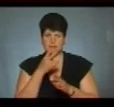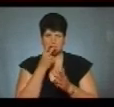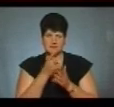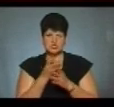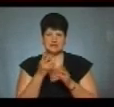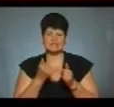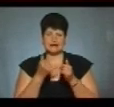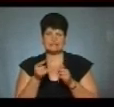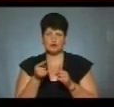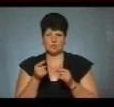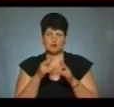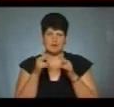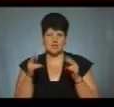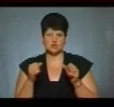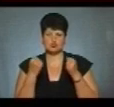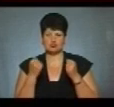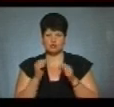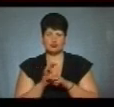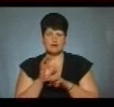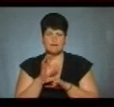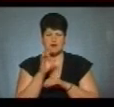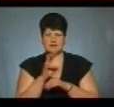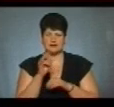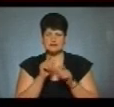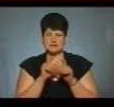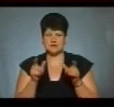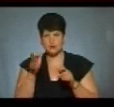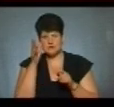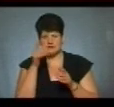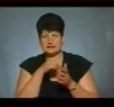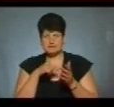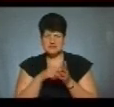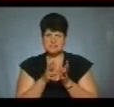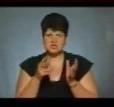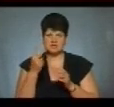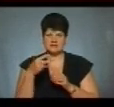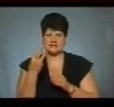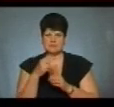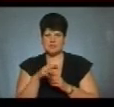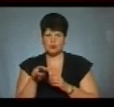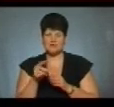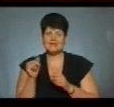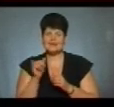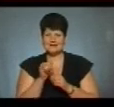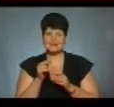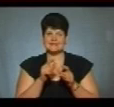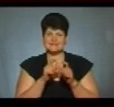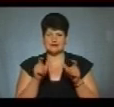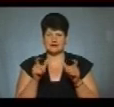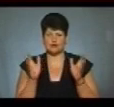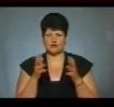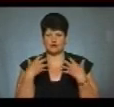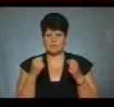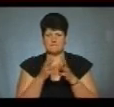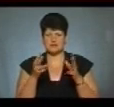для Тернопільського палацу спорту, направили на заклади освіти міста – більше 23 мільйонів, і заклади охорони здоров'я – більше